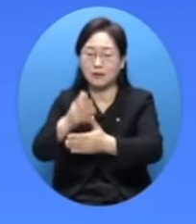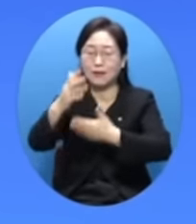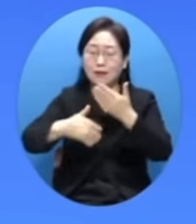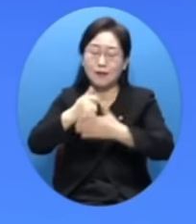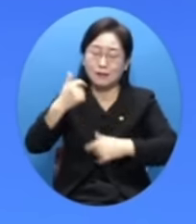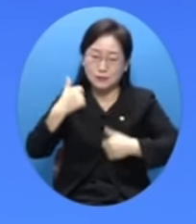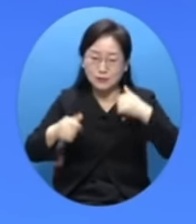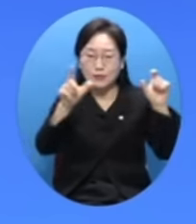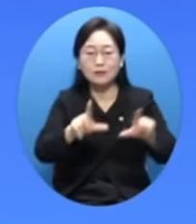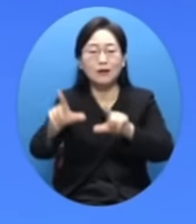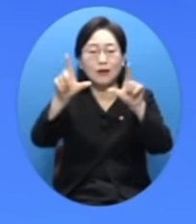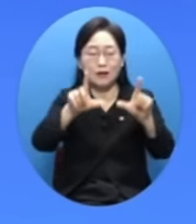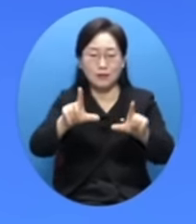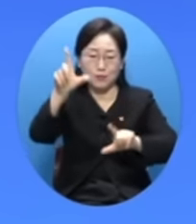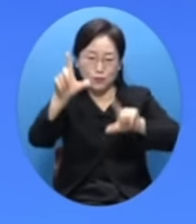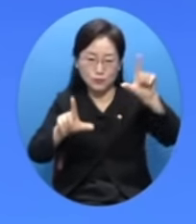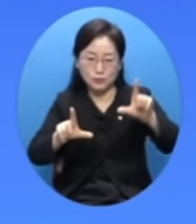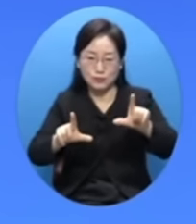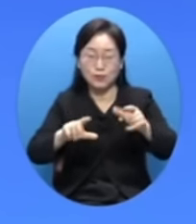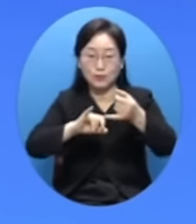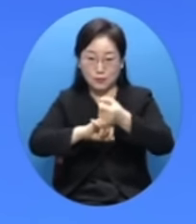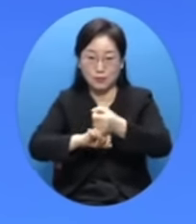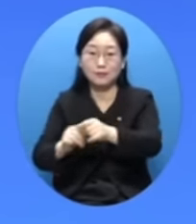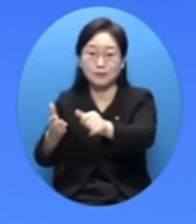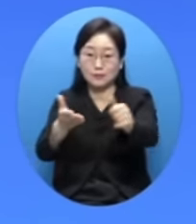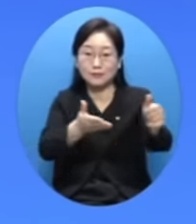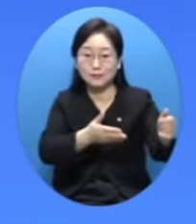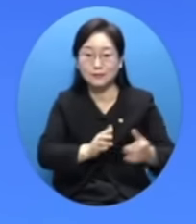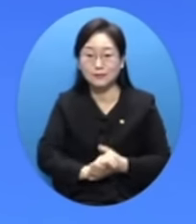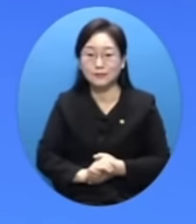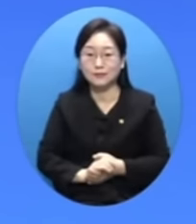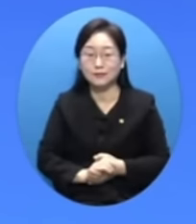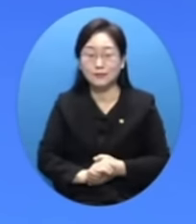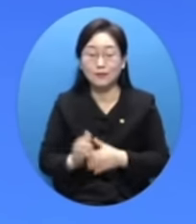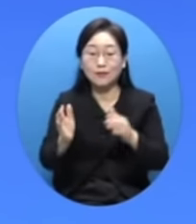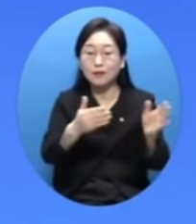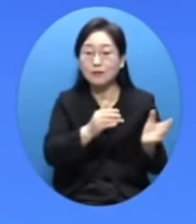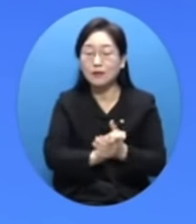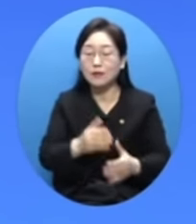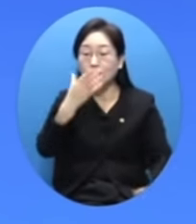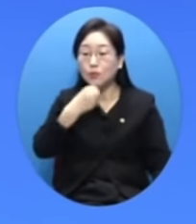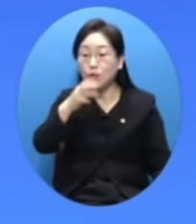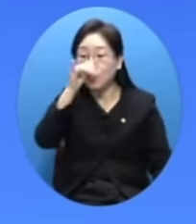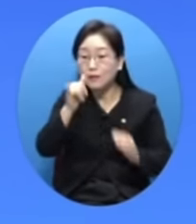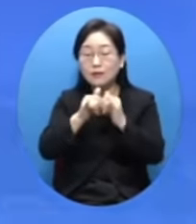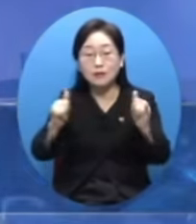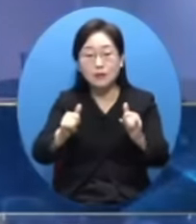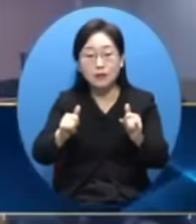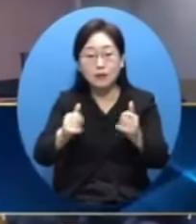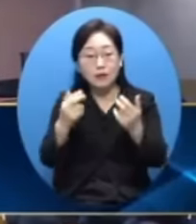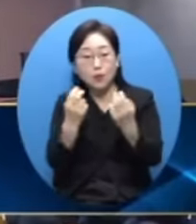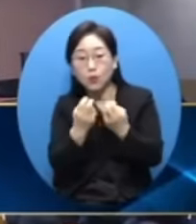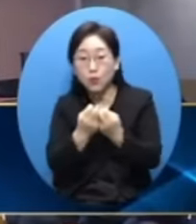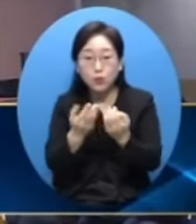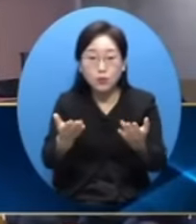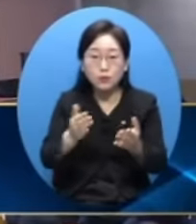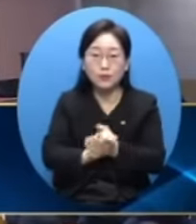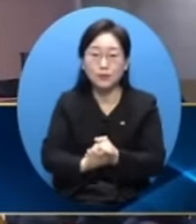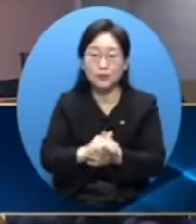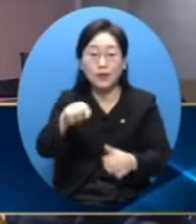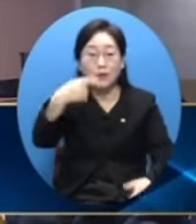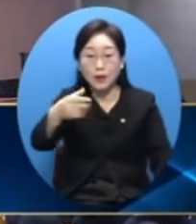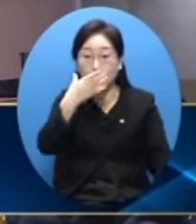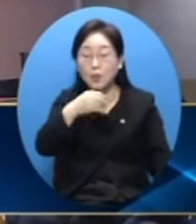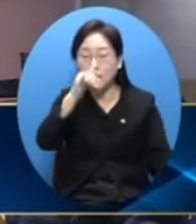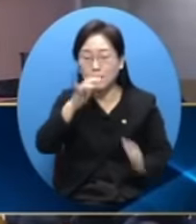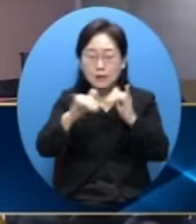삶을 살아 살아가는 우리 모두가 되어야 할 것입니다 그러면 복이는 사람이 무엇을 해야 됩니까 성경은이어서 복이는